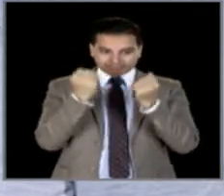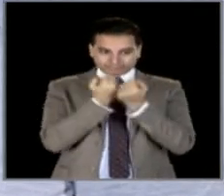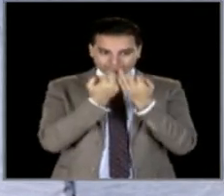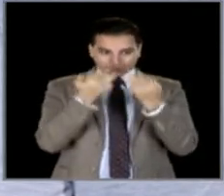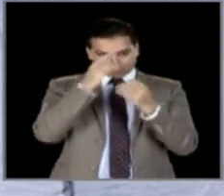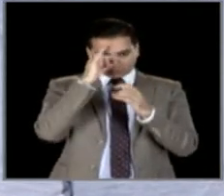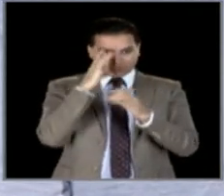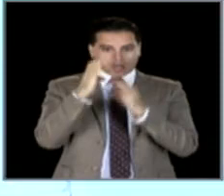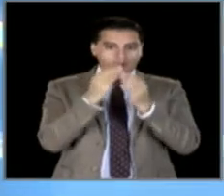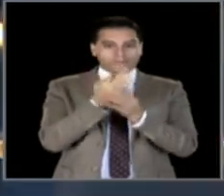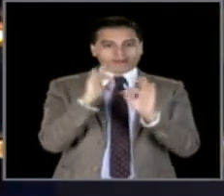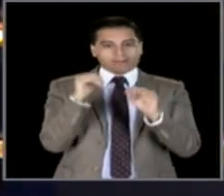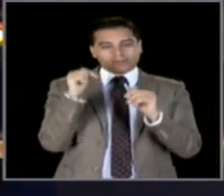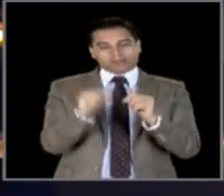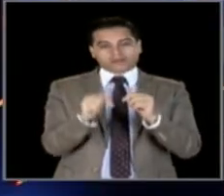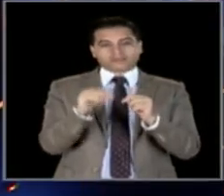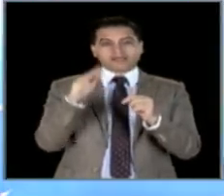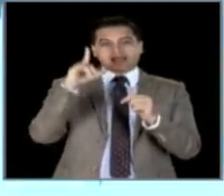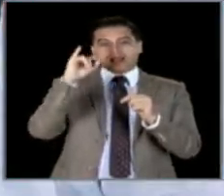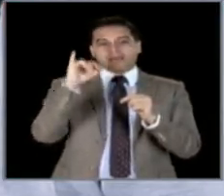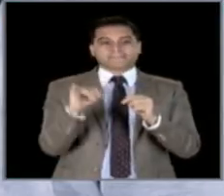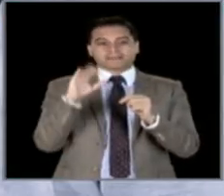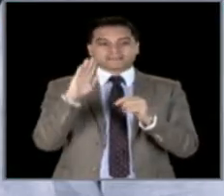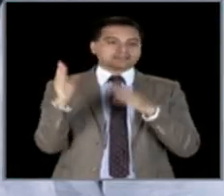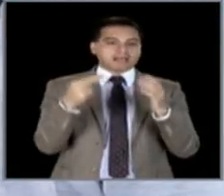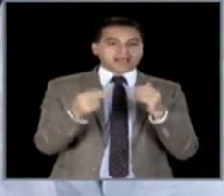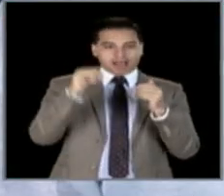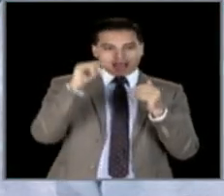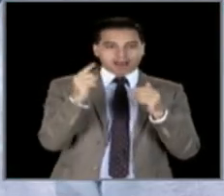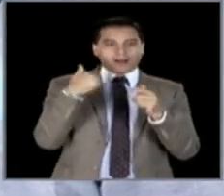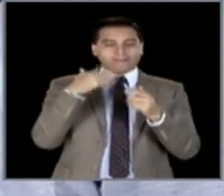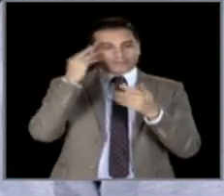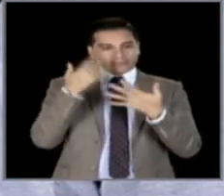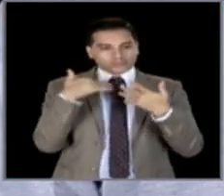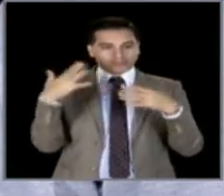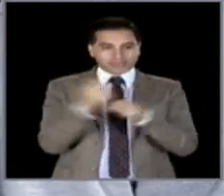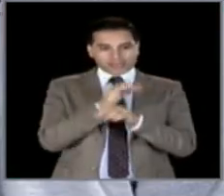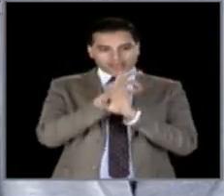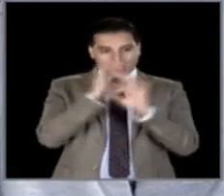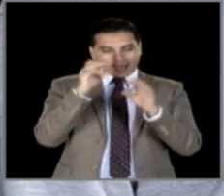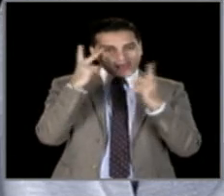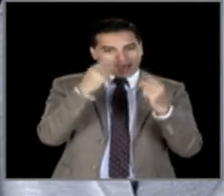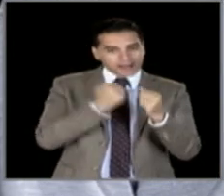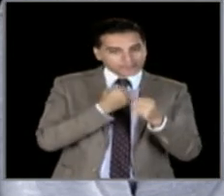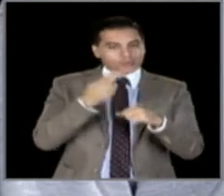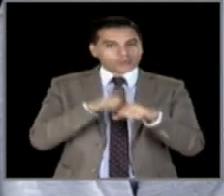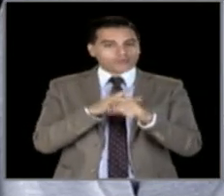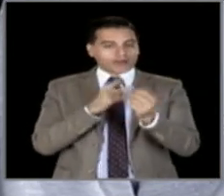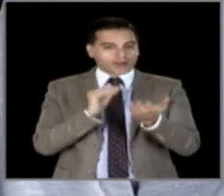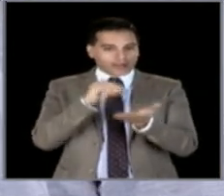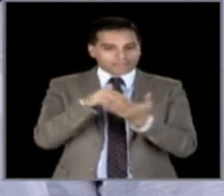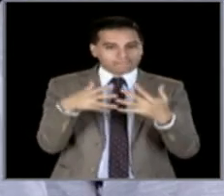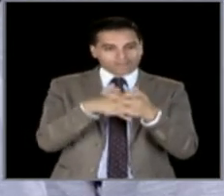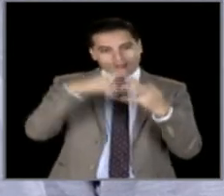أجاوب كل أسئلة الأدب النهاردة. لميس عامر. أنا مبسوطة إن أنا حققت حلمي وشاركت في برنامج العباقرة، ومبسوطة أكتر إن أنا هيبقى